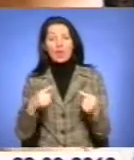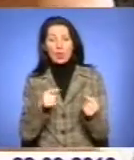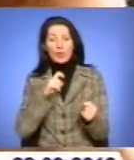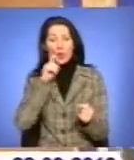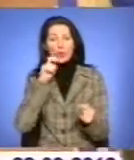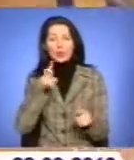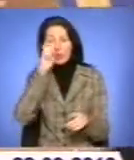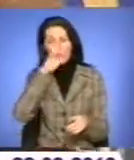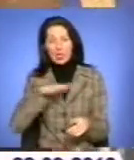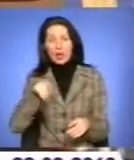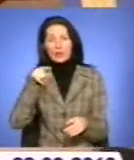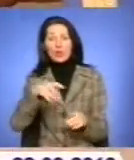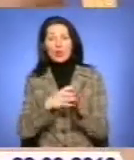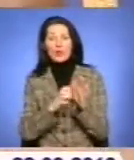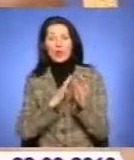у